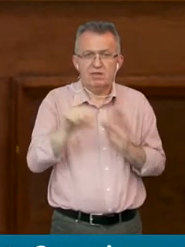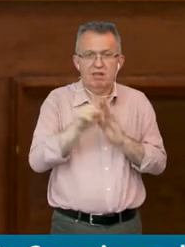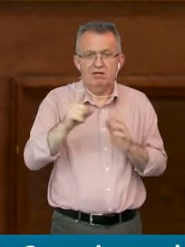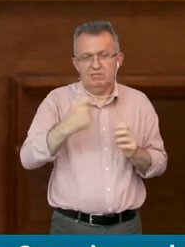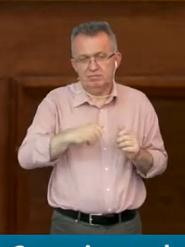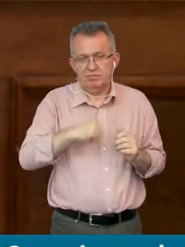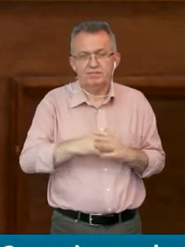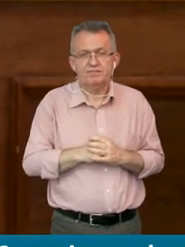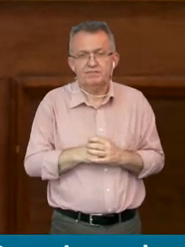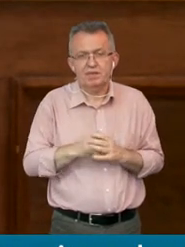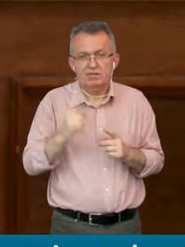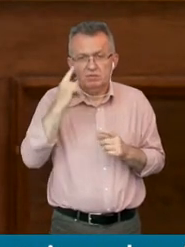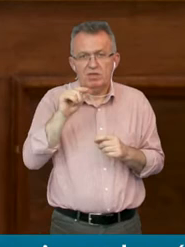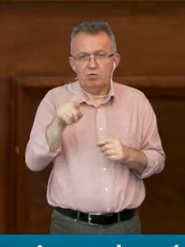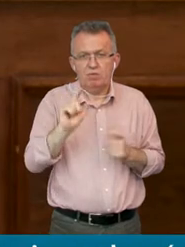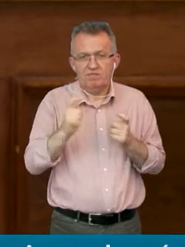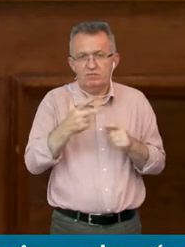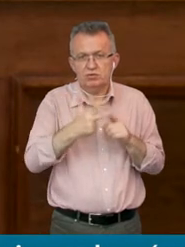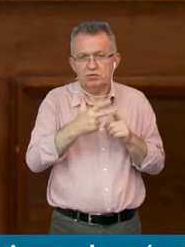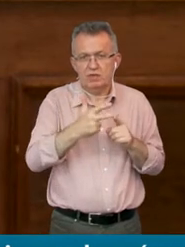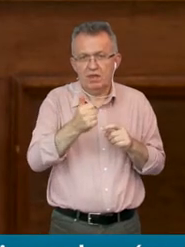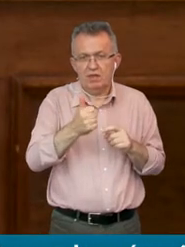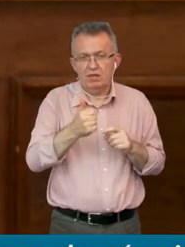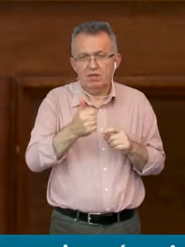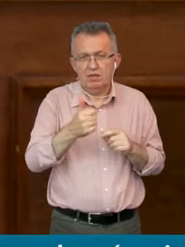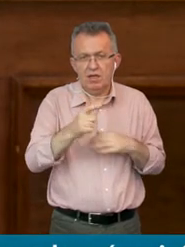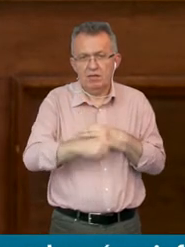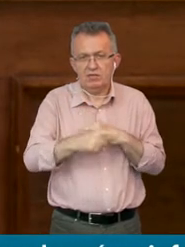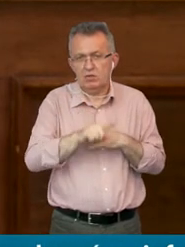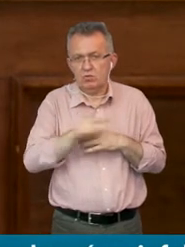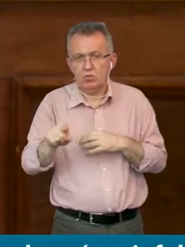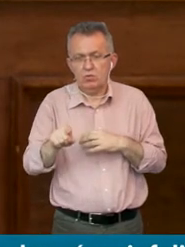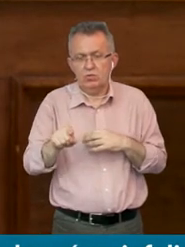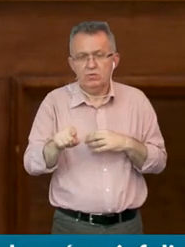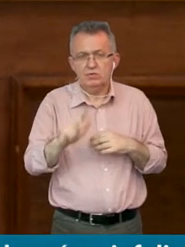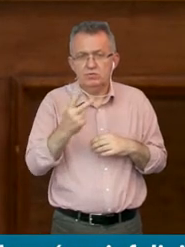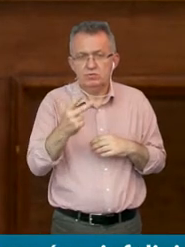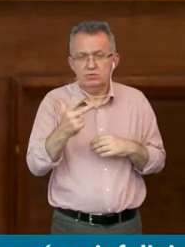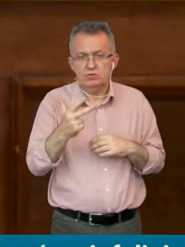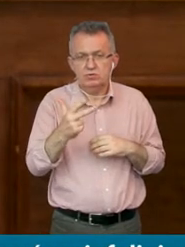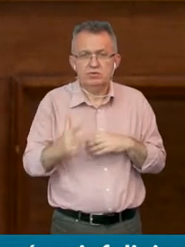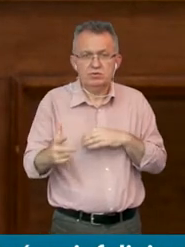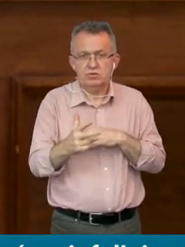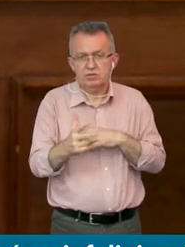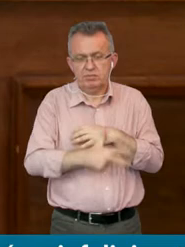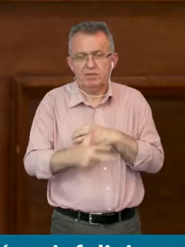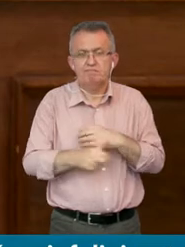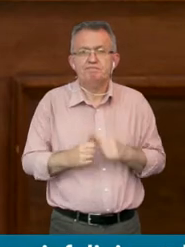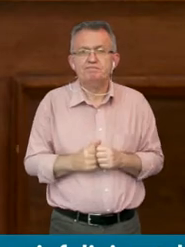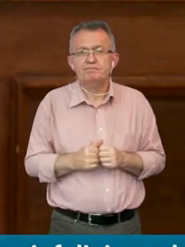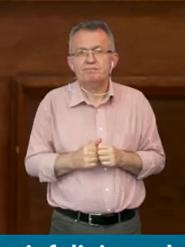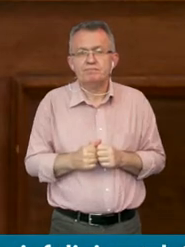siebie. Przypominam, to wydarzenie między 31 lipca a 3 sierpnia.